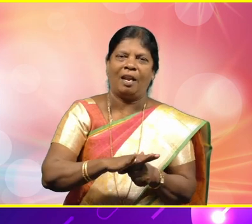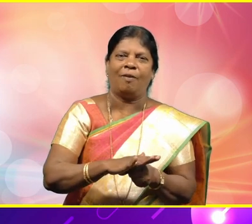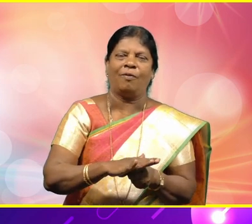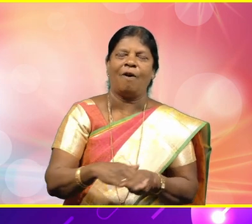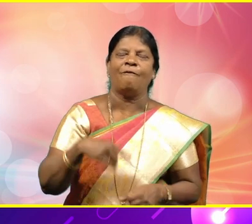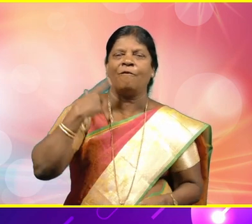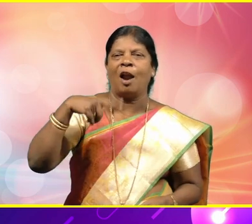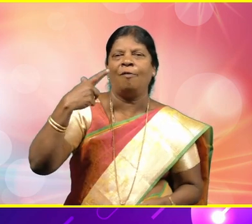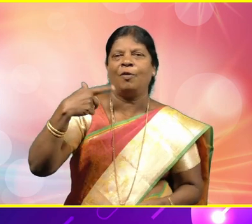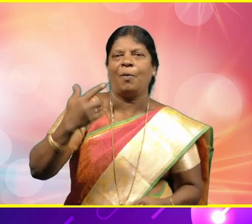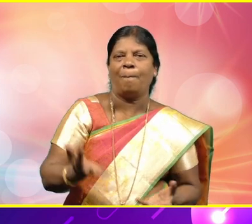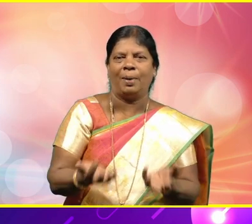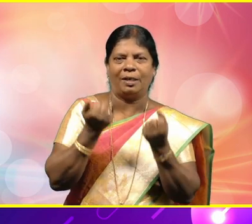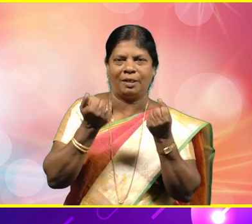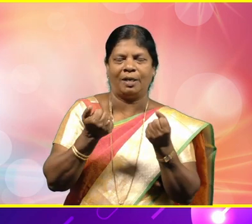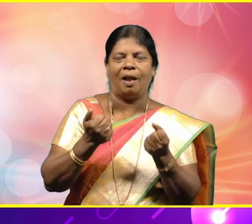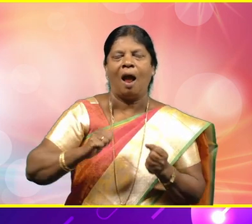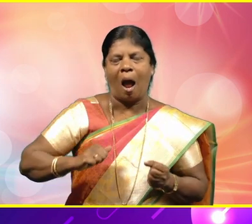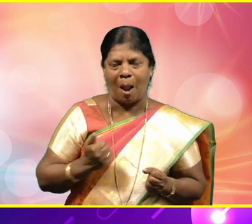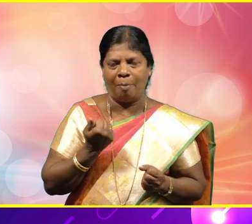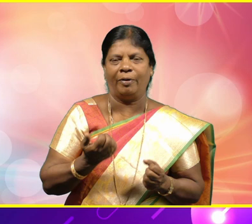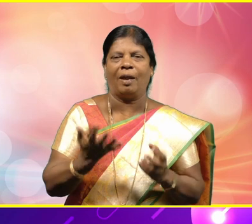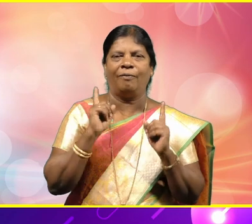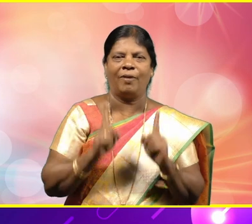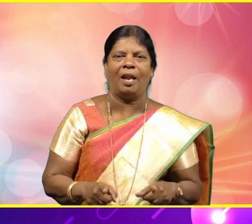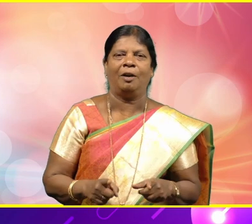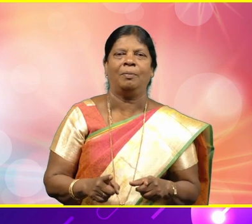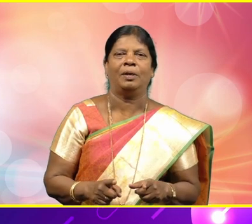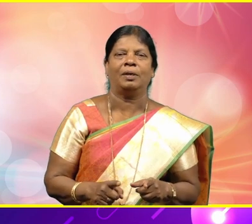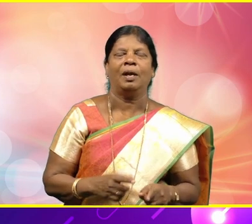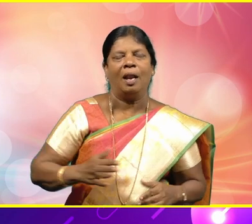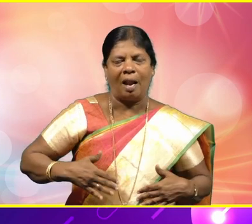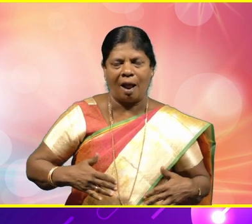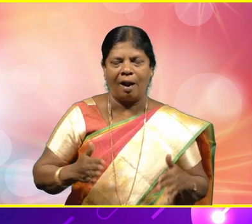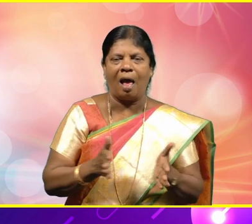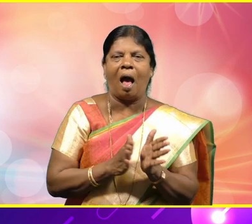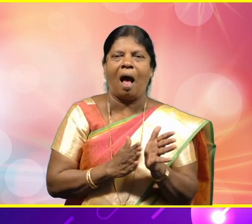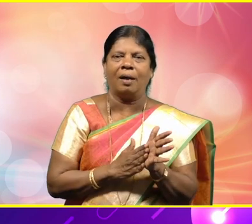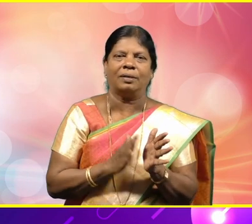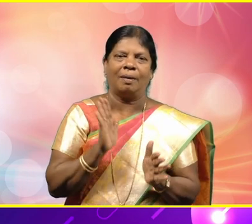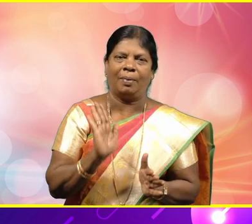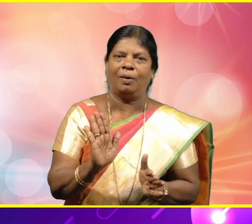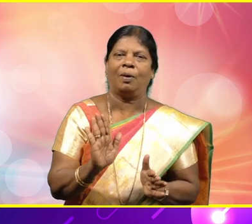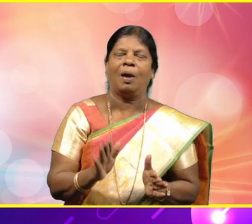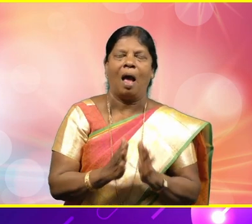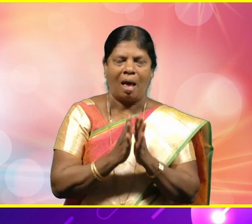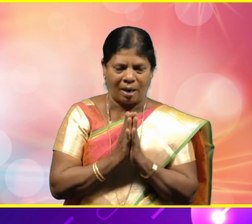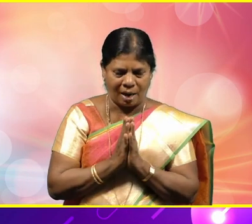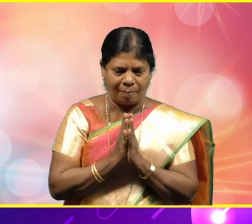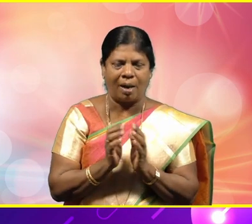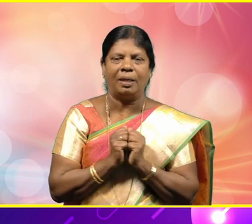சந்தோஷமும் நிறைவான வாழ்வும் பெற்று அனுபவிக்க வேண்டும் என்று நாங்கள்